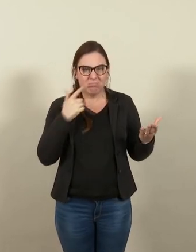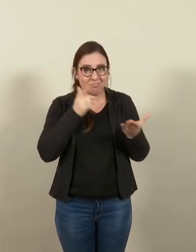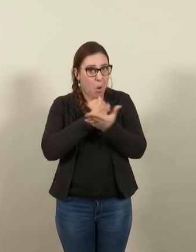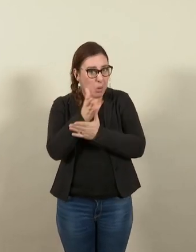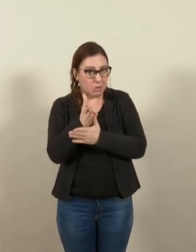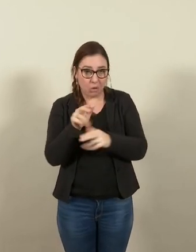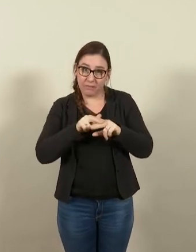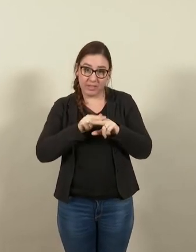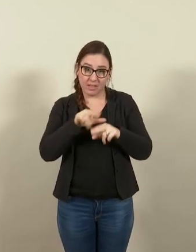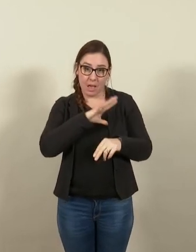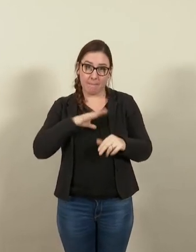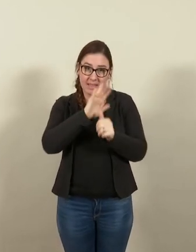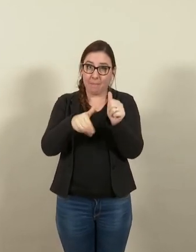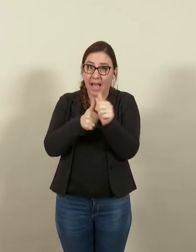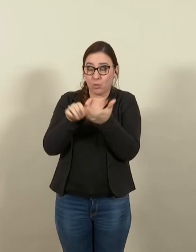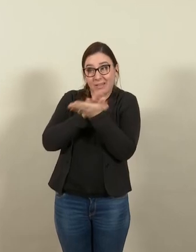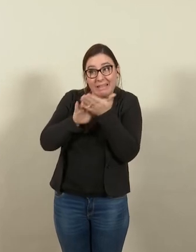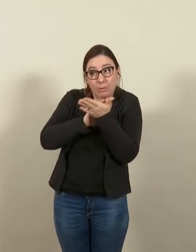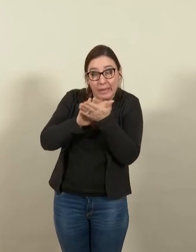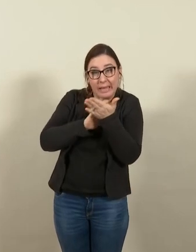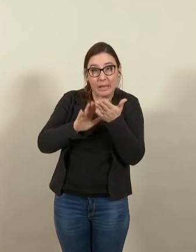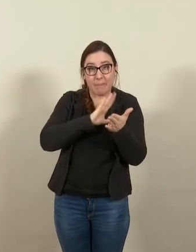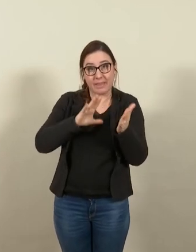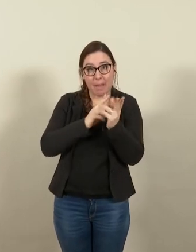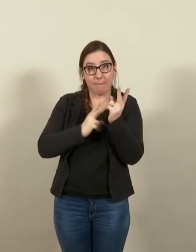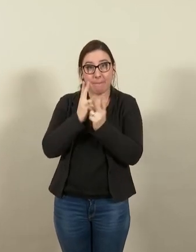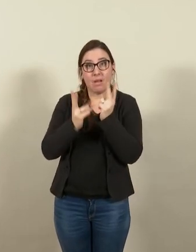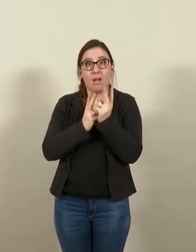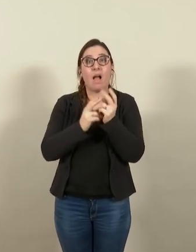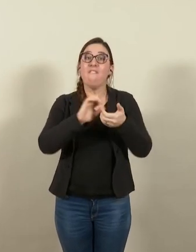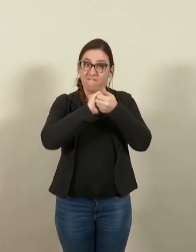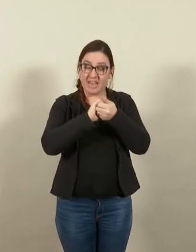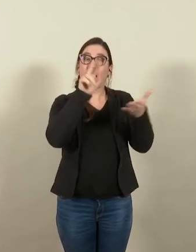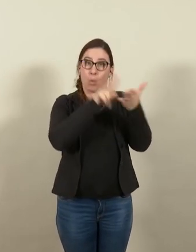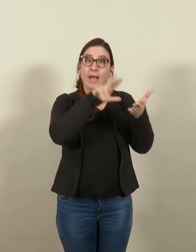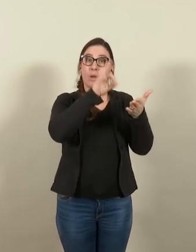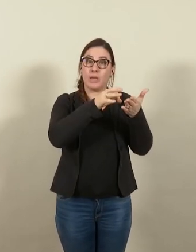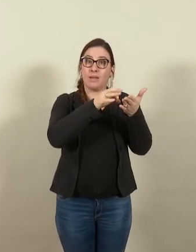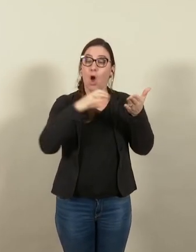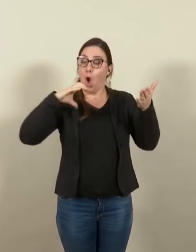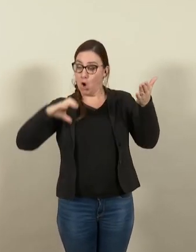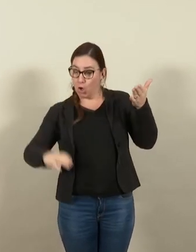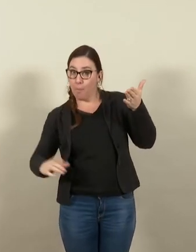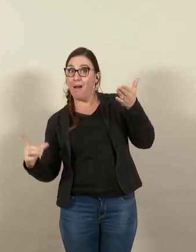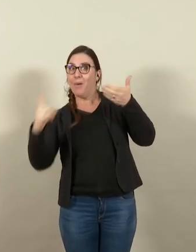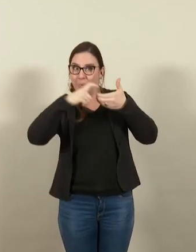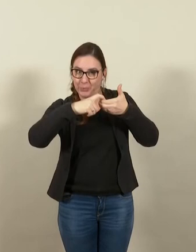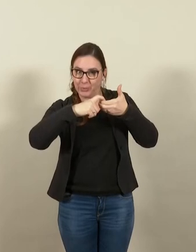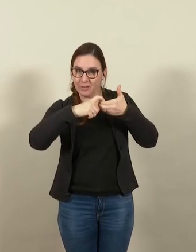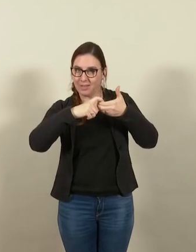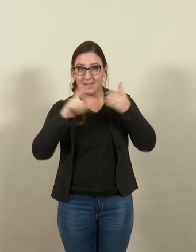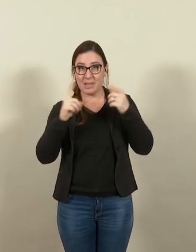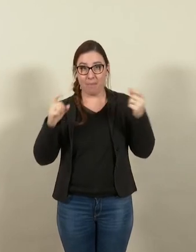grand chose madame l'adjointe au sport permettez-moi de vous le dire c'est la fédération qui est agréée et le club qui s'affilie à une une fédération et non